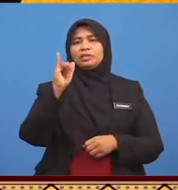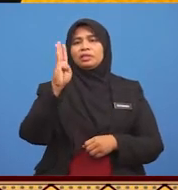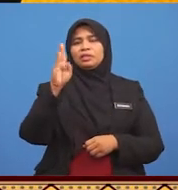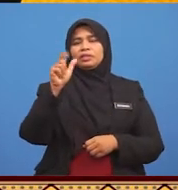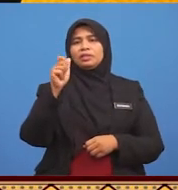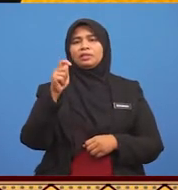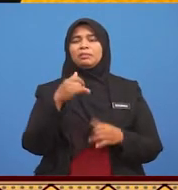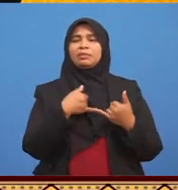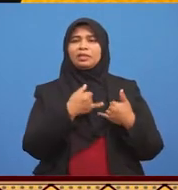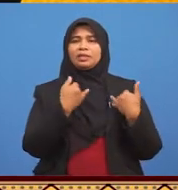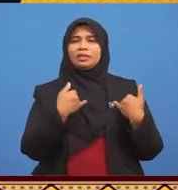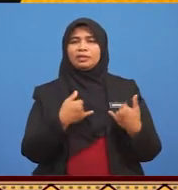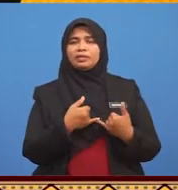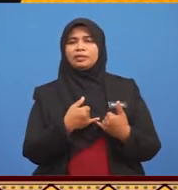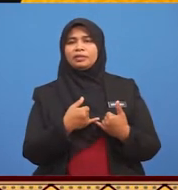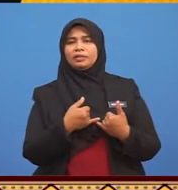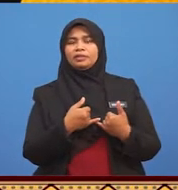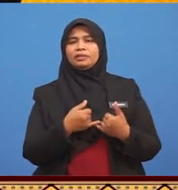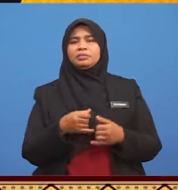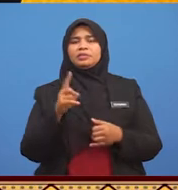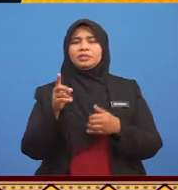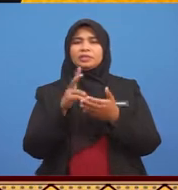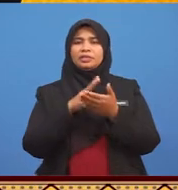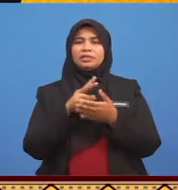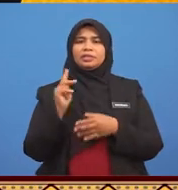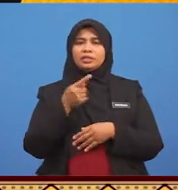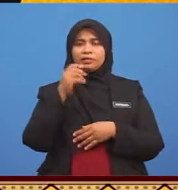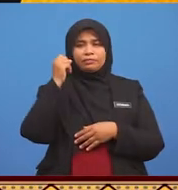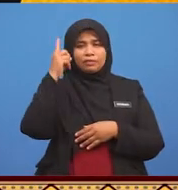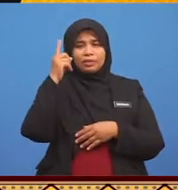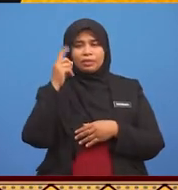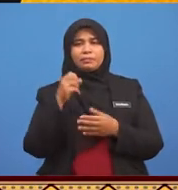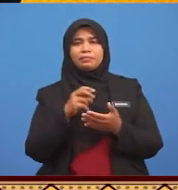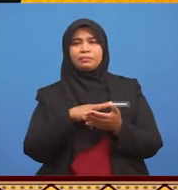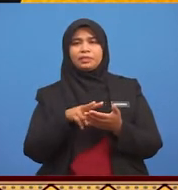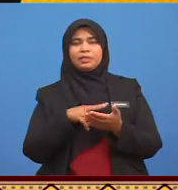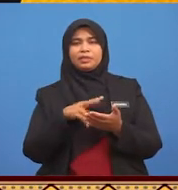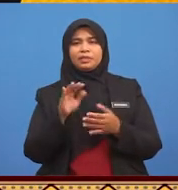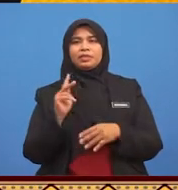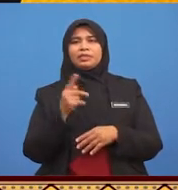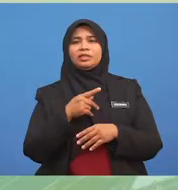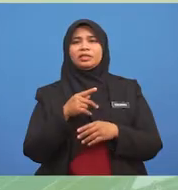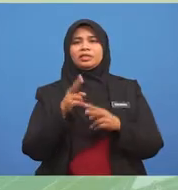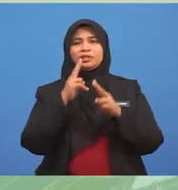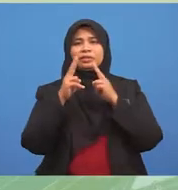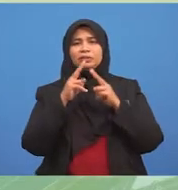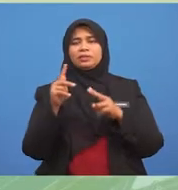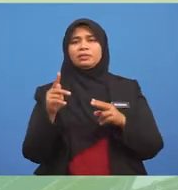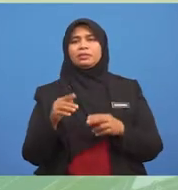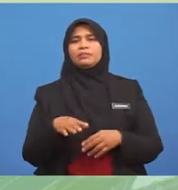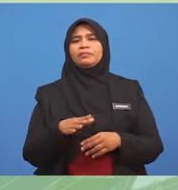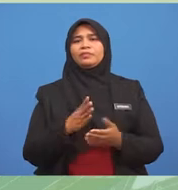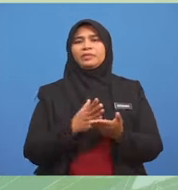hati kita membaca dan memahami bacaan-bacaan solat yang sedang kita lafazkan.